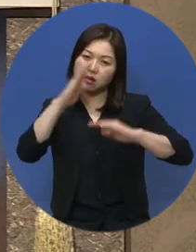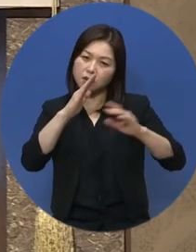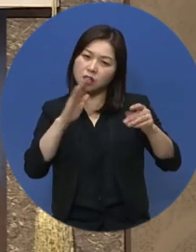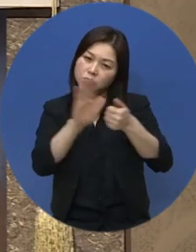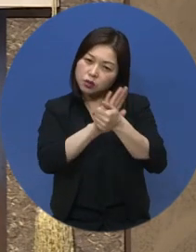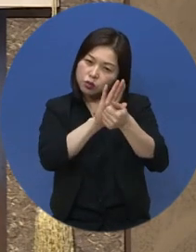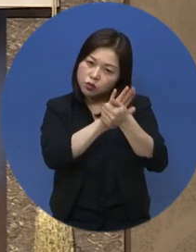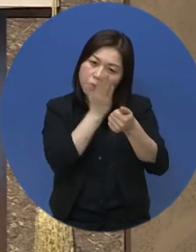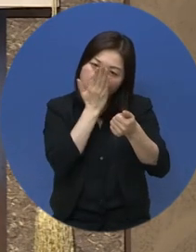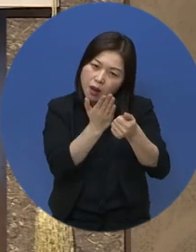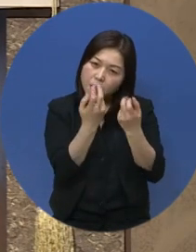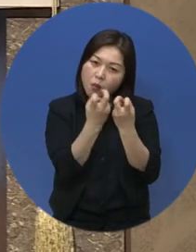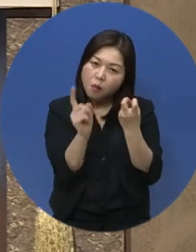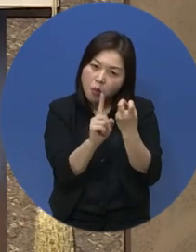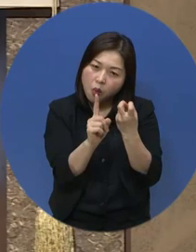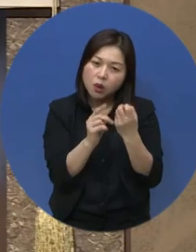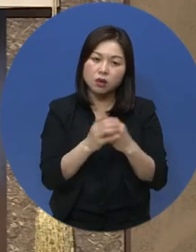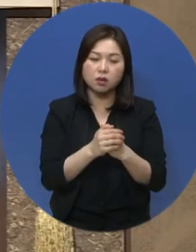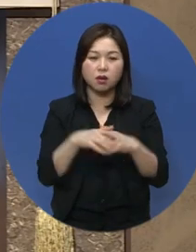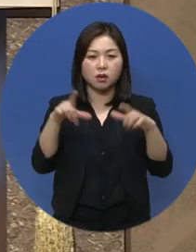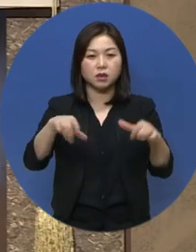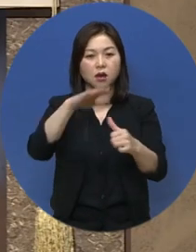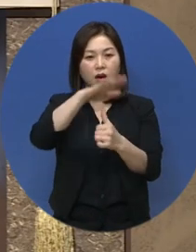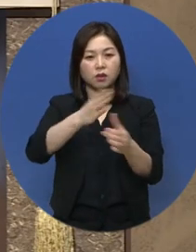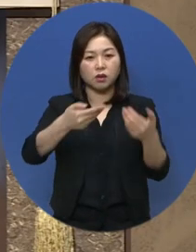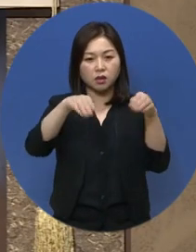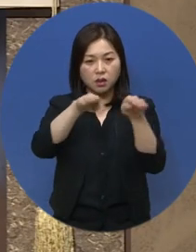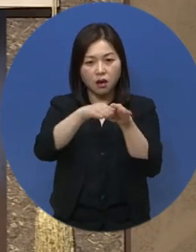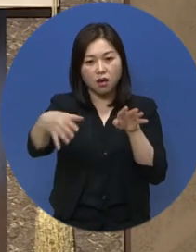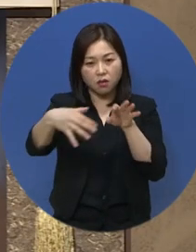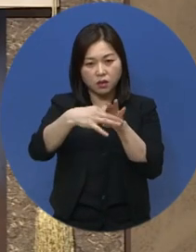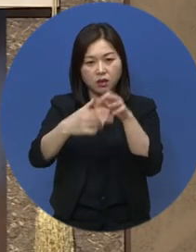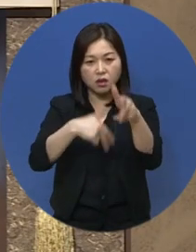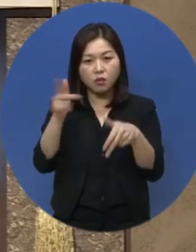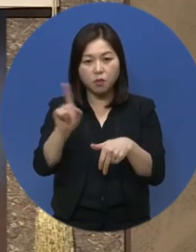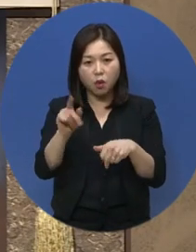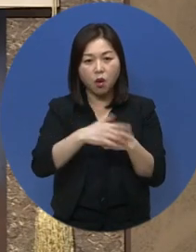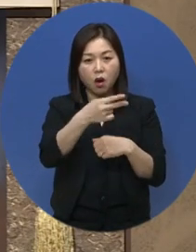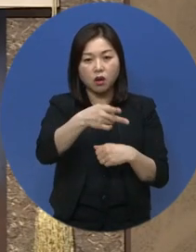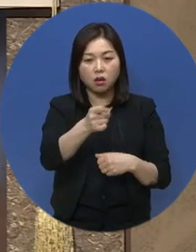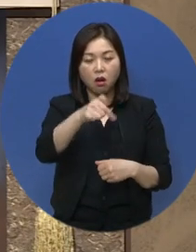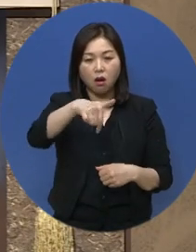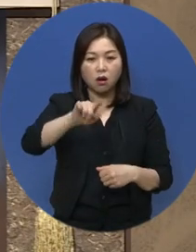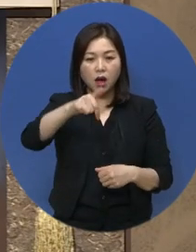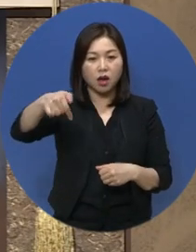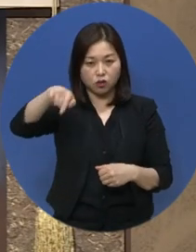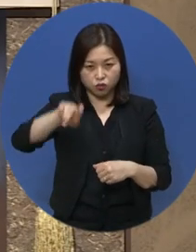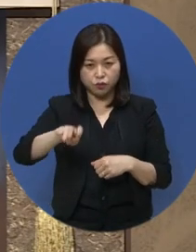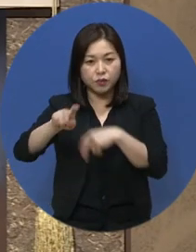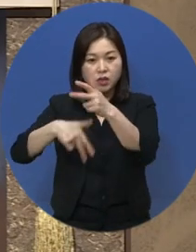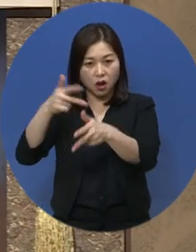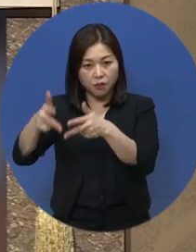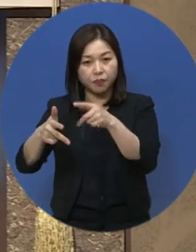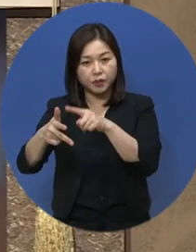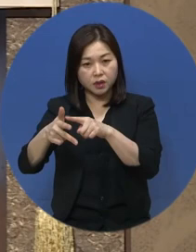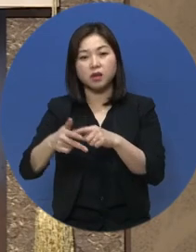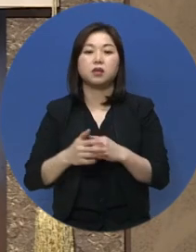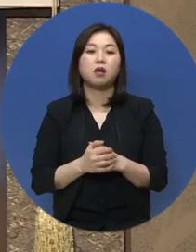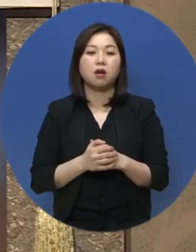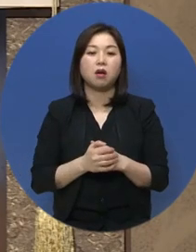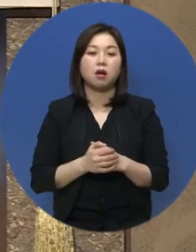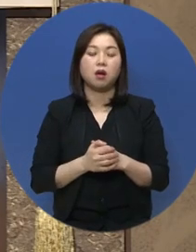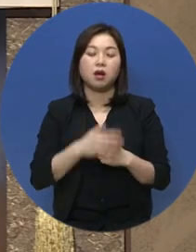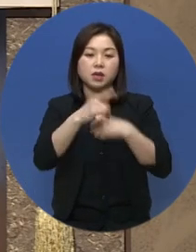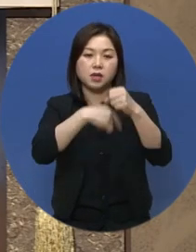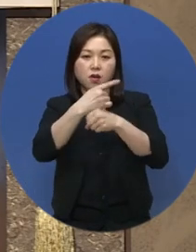그 지역아동센터와 매칭된 사업이 더가꿈 사업이었어요. 네. 그래서 아이들에게 매년 장학금을 한 360만 원 정도